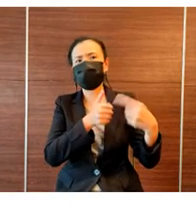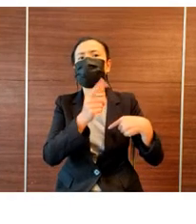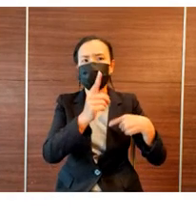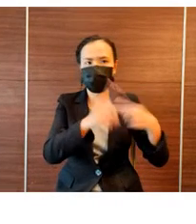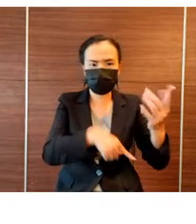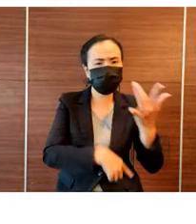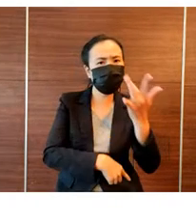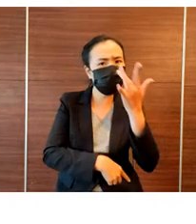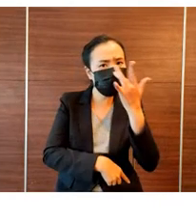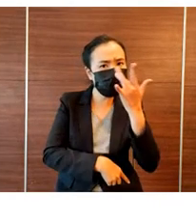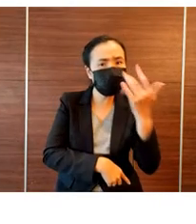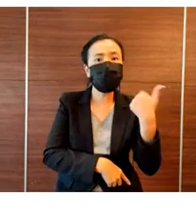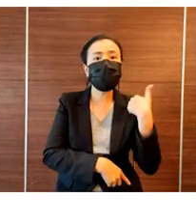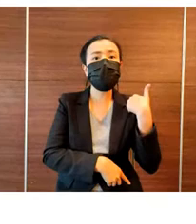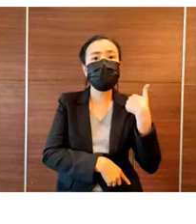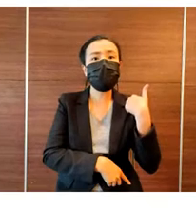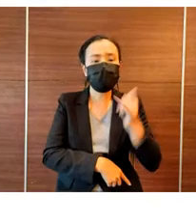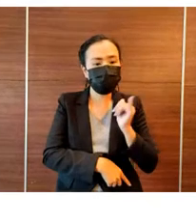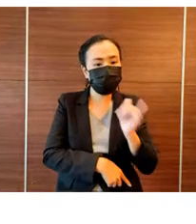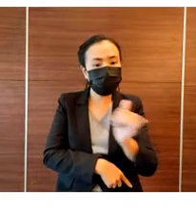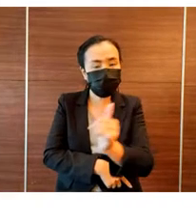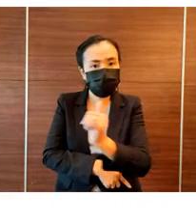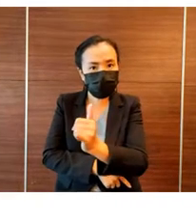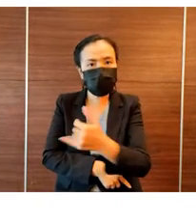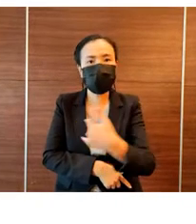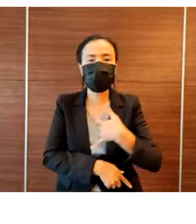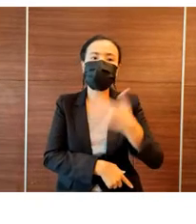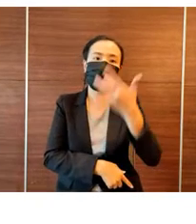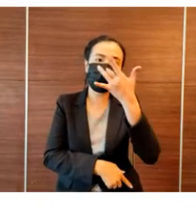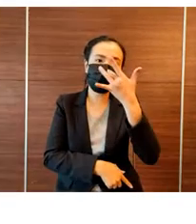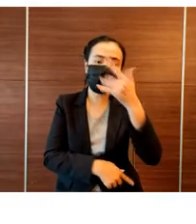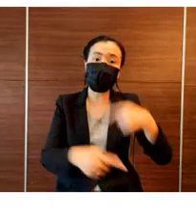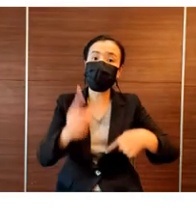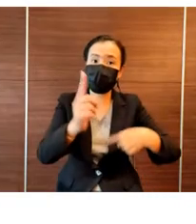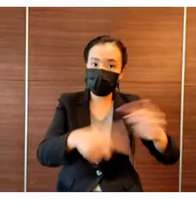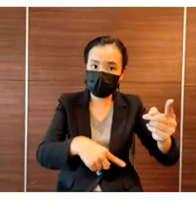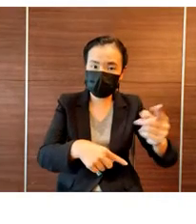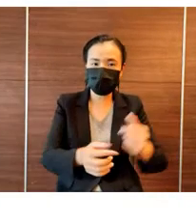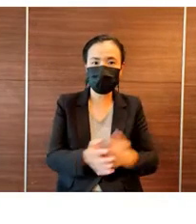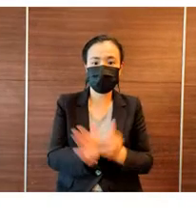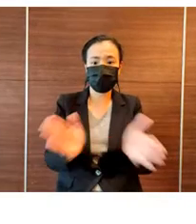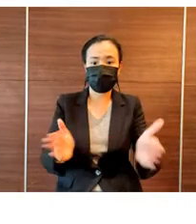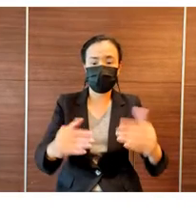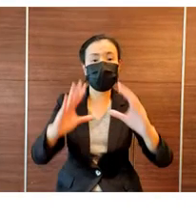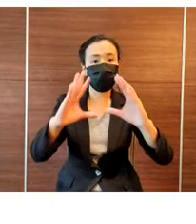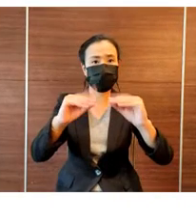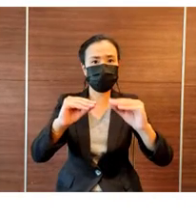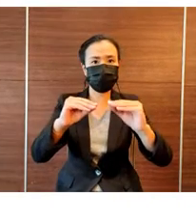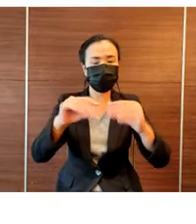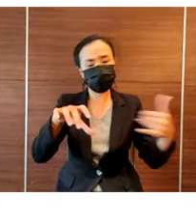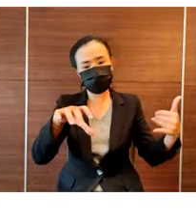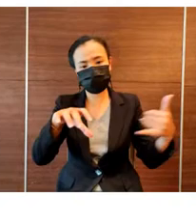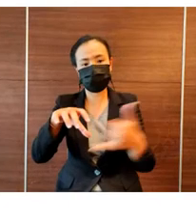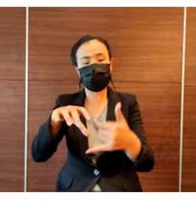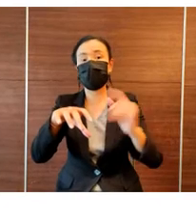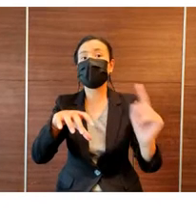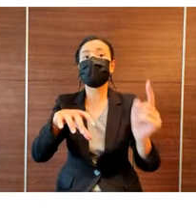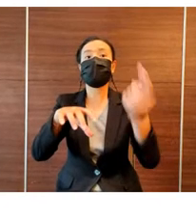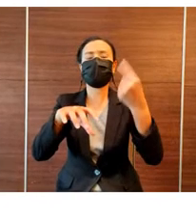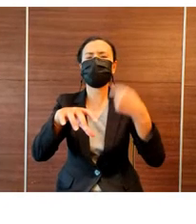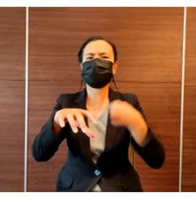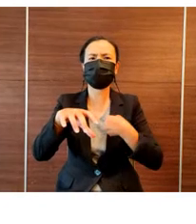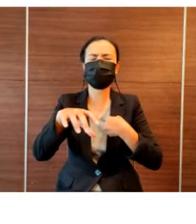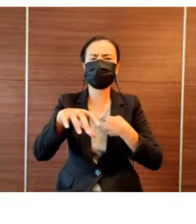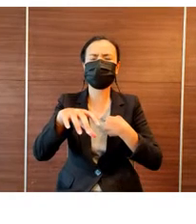ว่ามันจะต้องมีทางเลือกให้เราเดินเนาะเราก็ไปที่จุดนั้นเราก็เดินไปที่ห้องประชุมวันแรกเลยซึ่งตอนแรก